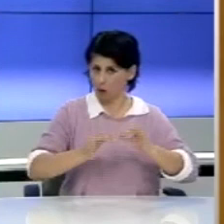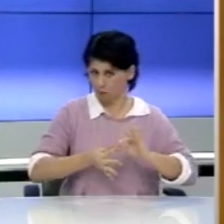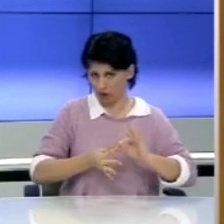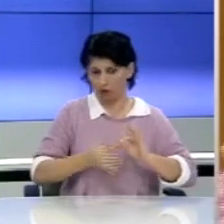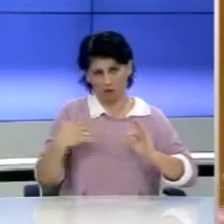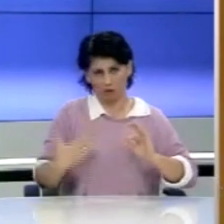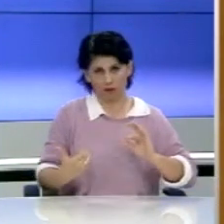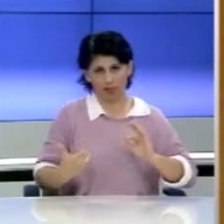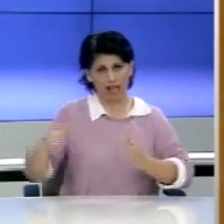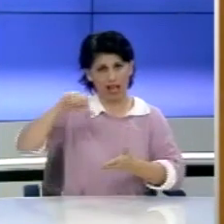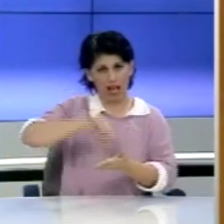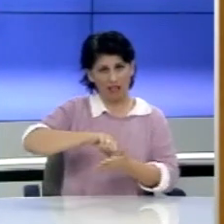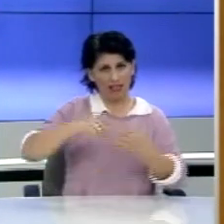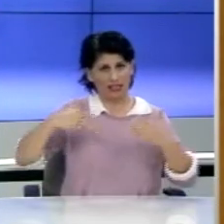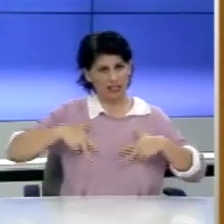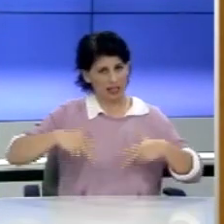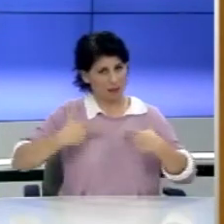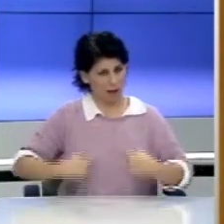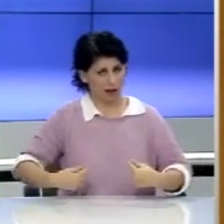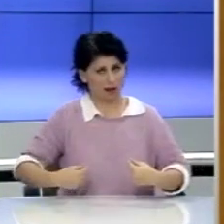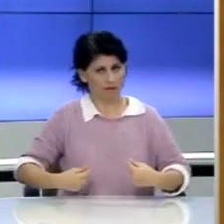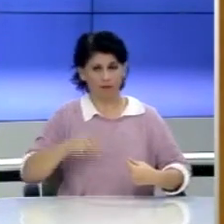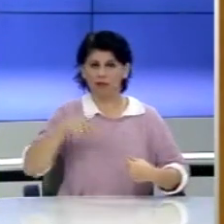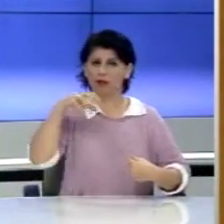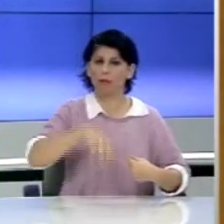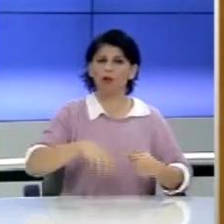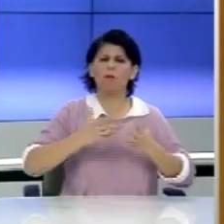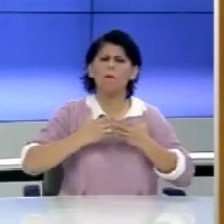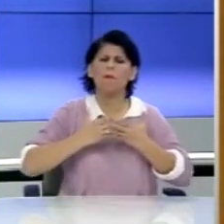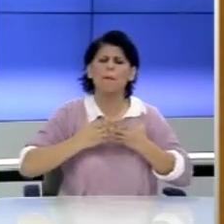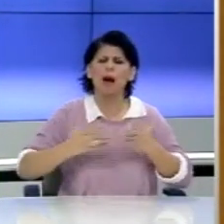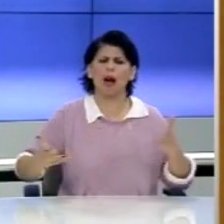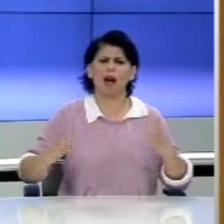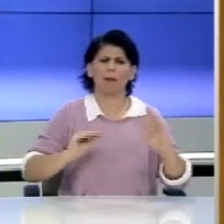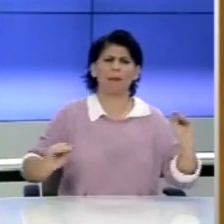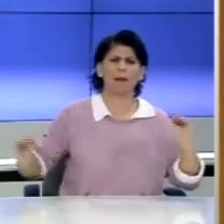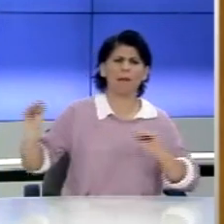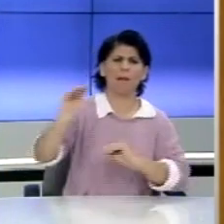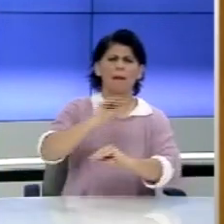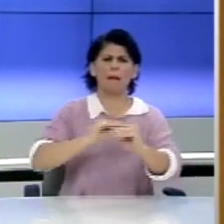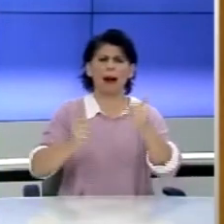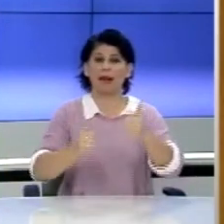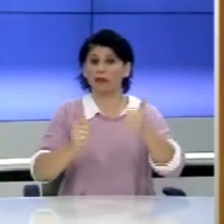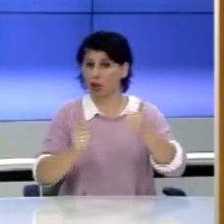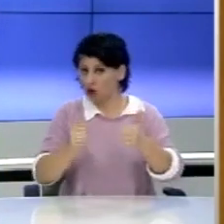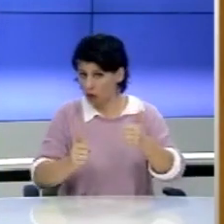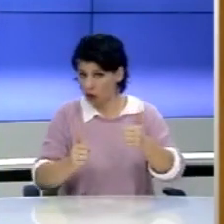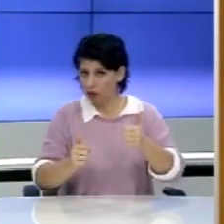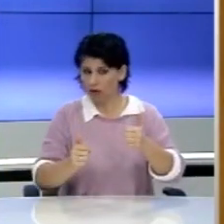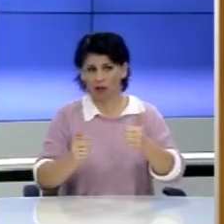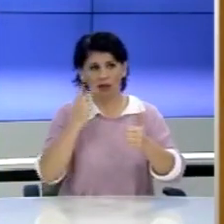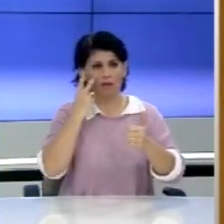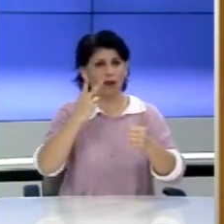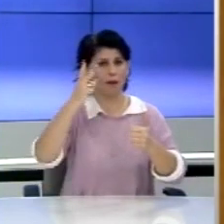της που έχουν έδρα στα κράτη-μέλη της σε εποχή μεγάλων ανακατατάξεων και ανταγωνισμών.